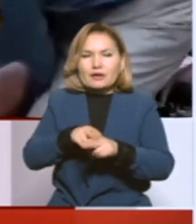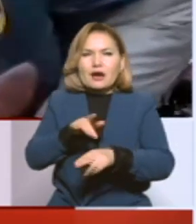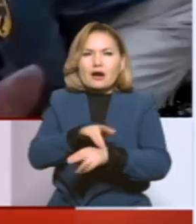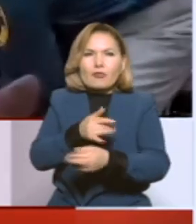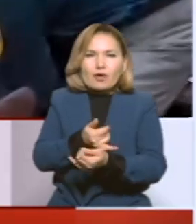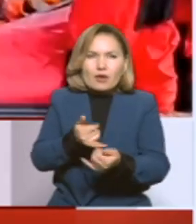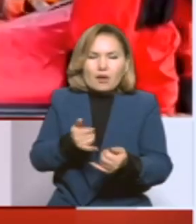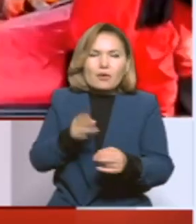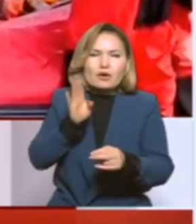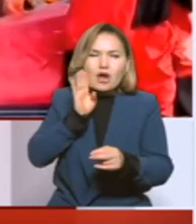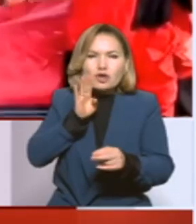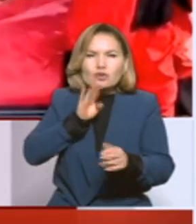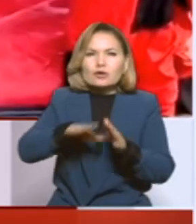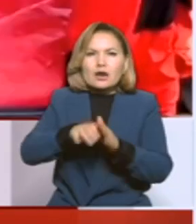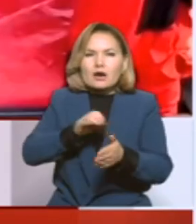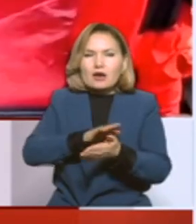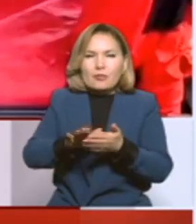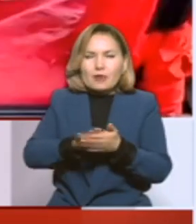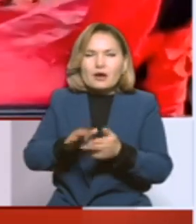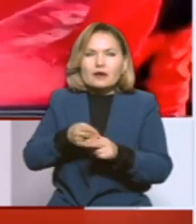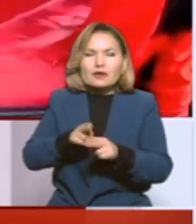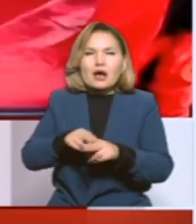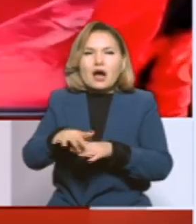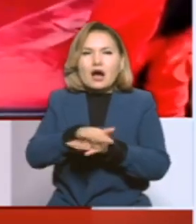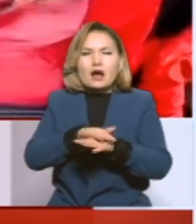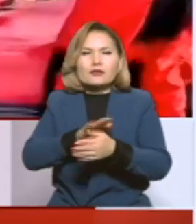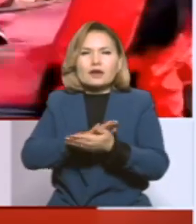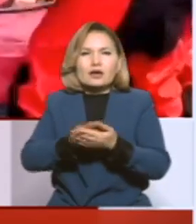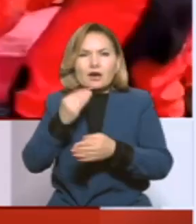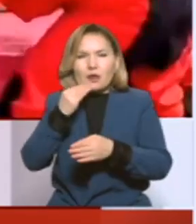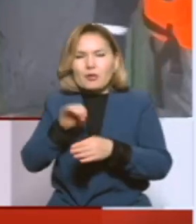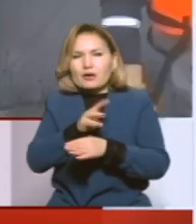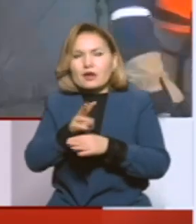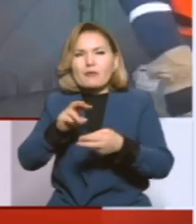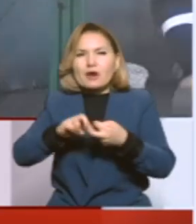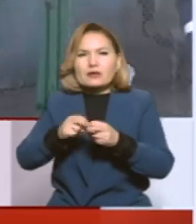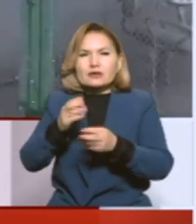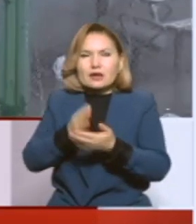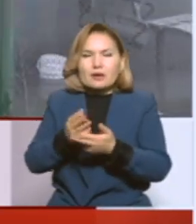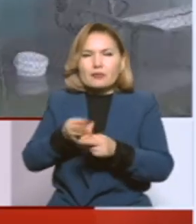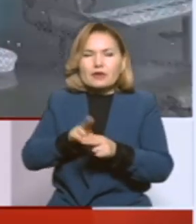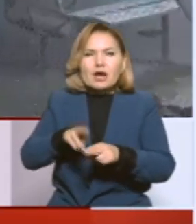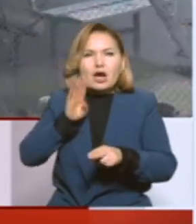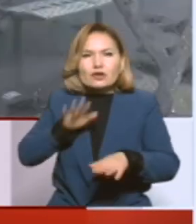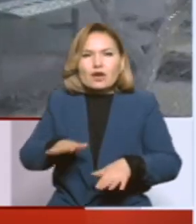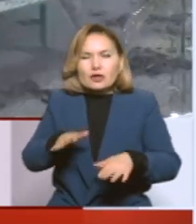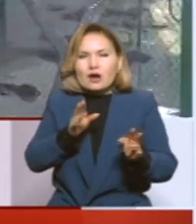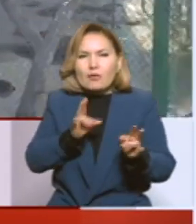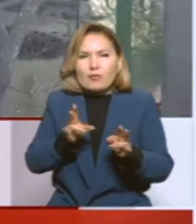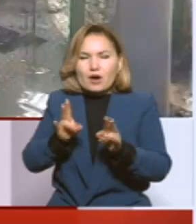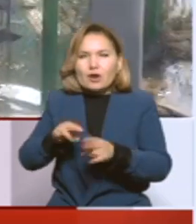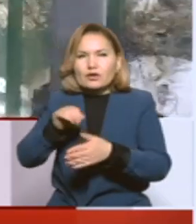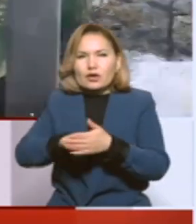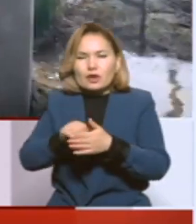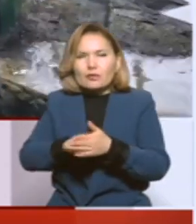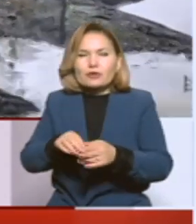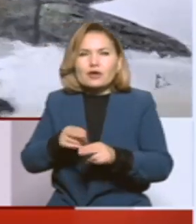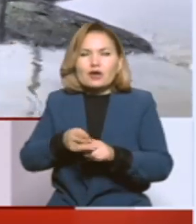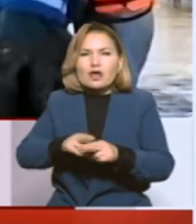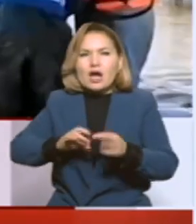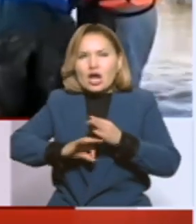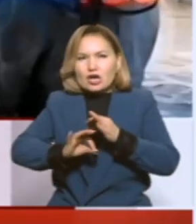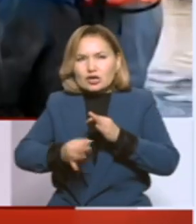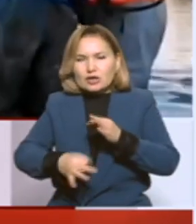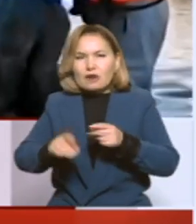қызметтерінің ретке келтіру және тұрғындарды сапалы ауызсумен қамтамасыз ету мәселесі тұр. Өйткені су тасқының салдарынан Орыскіде ішек инфекциялары